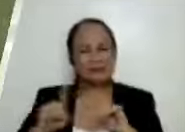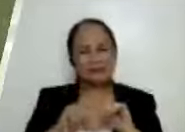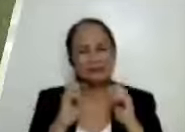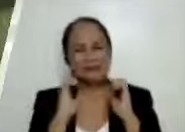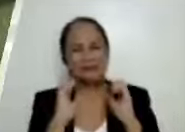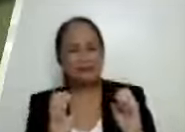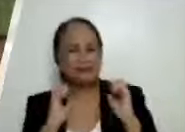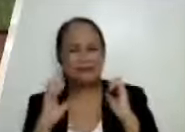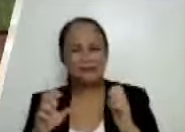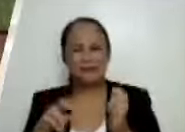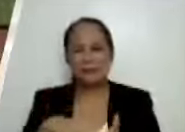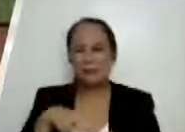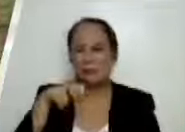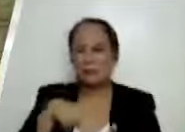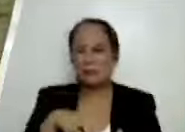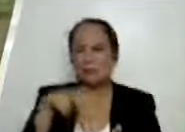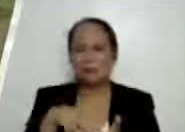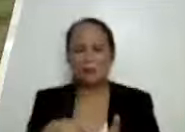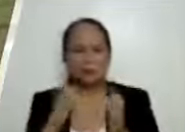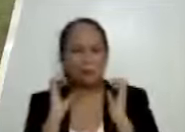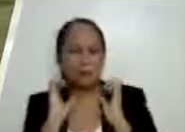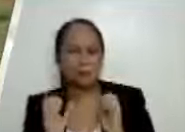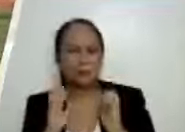jumping exercises,